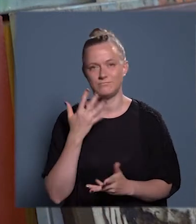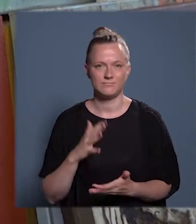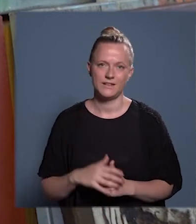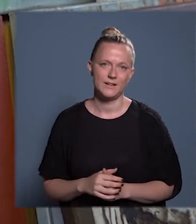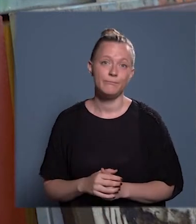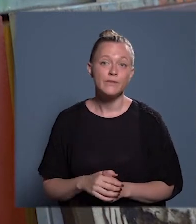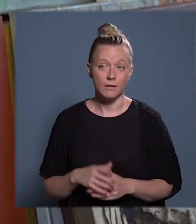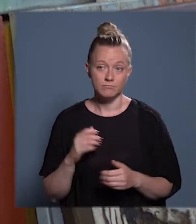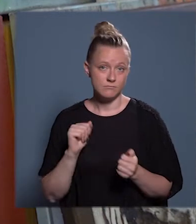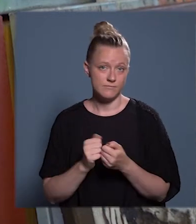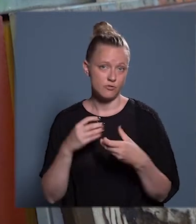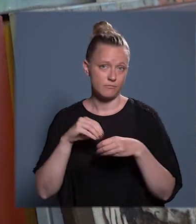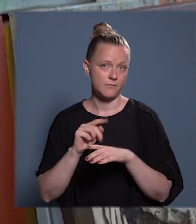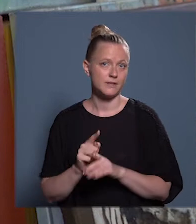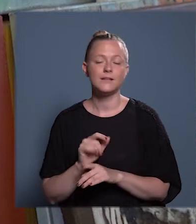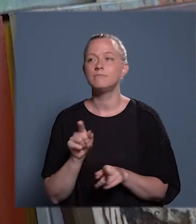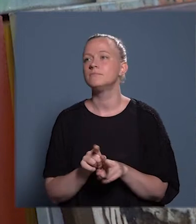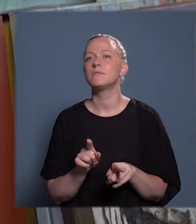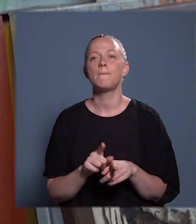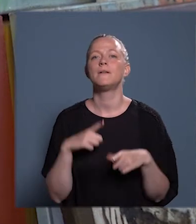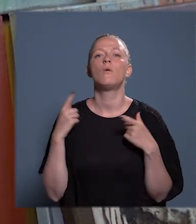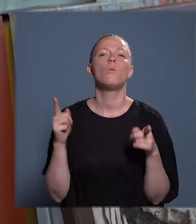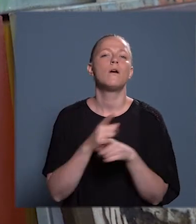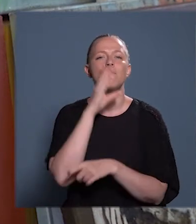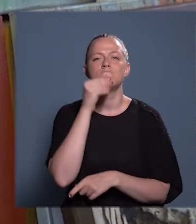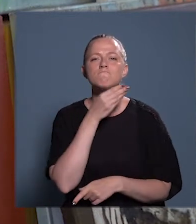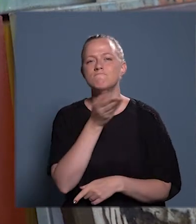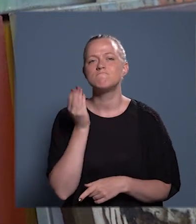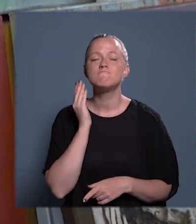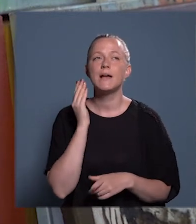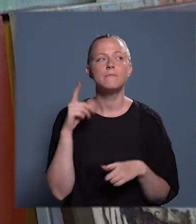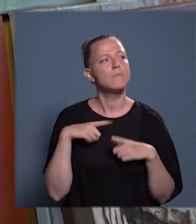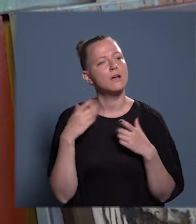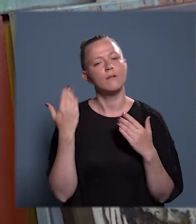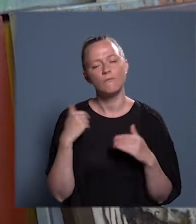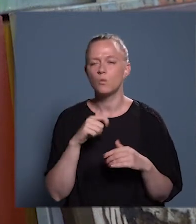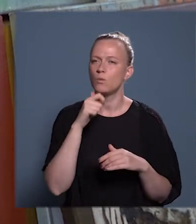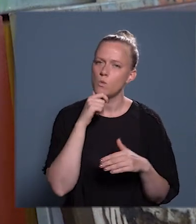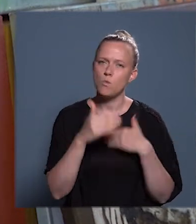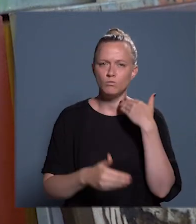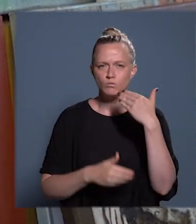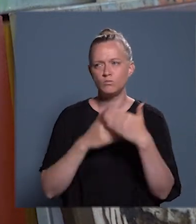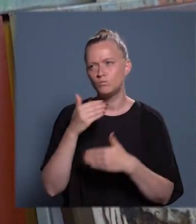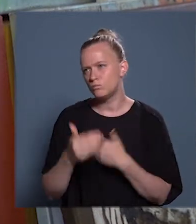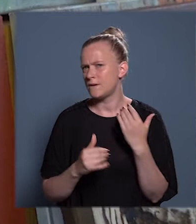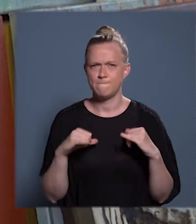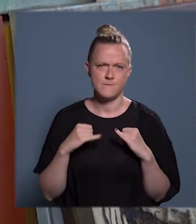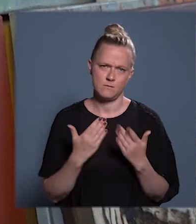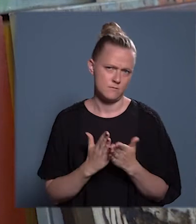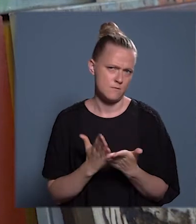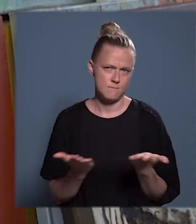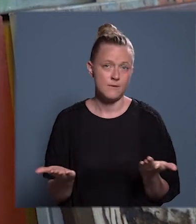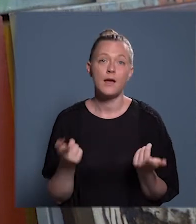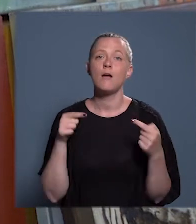benne, hogy nem is létezik szinte olyan ember, aki megélt egy X-kort, nem éppen fiatal. Annak